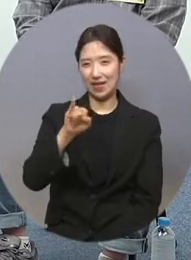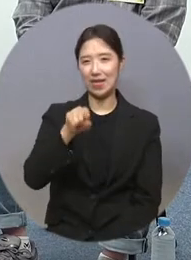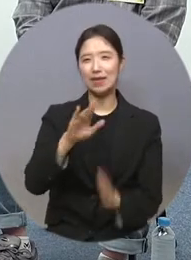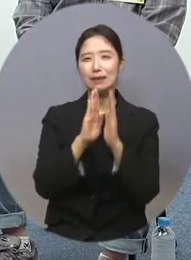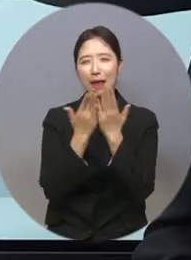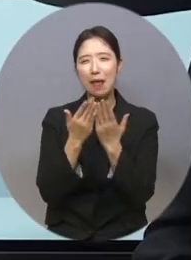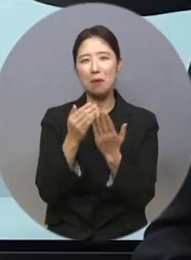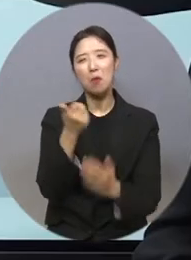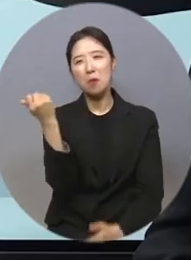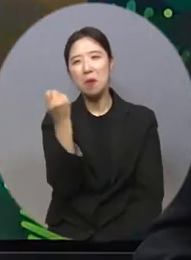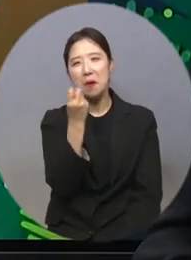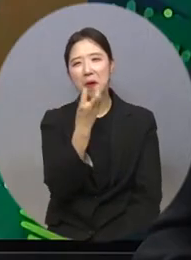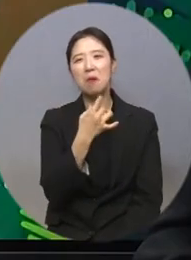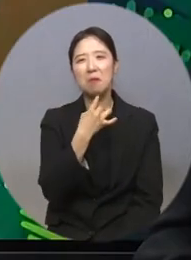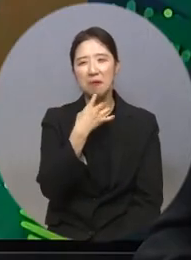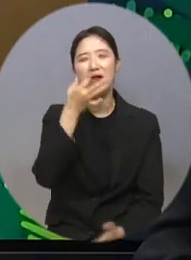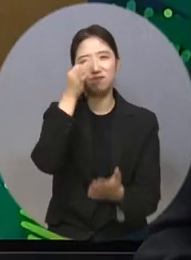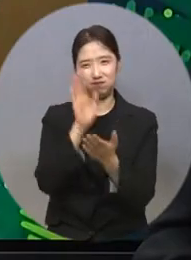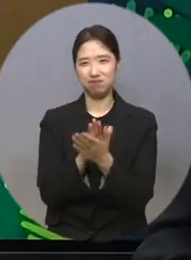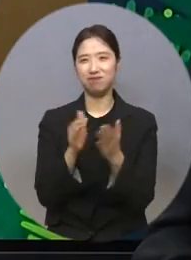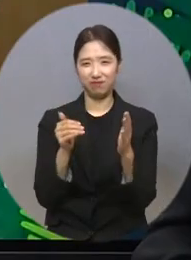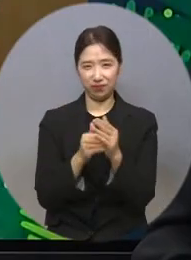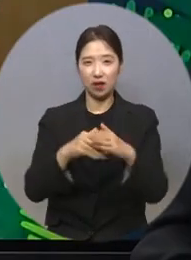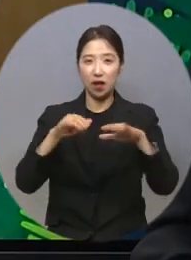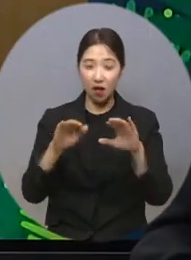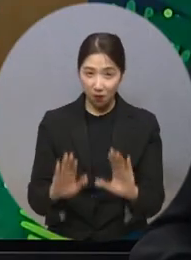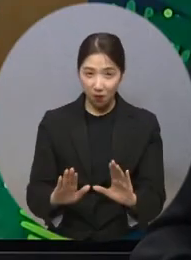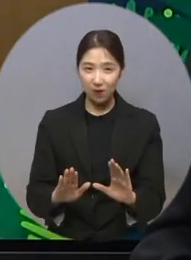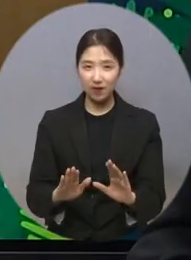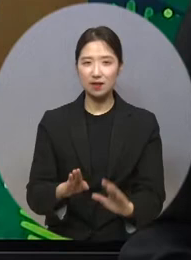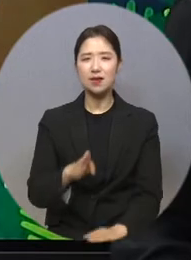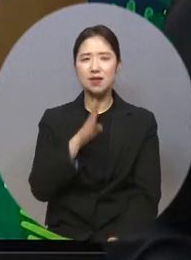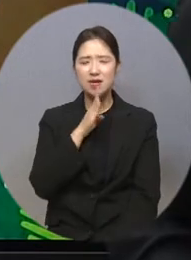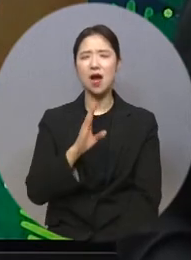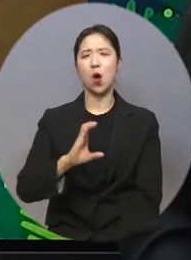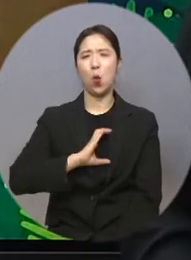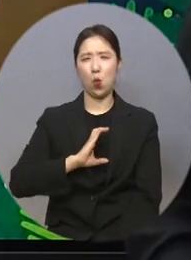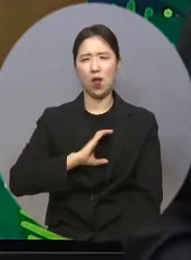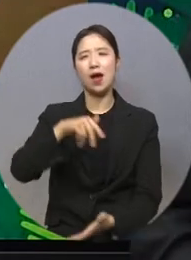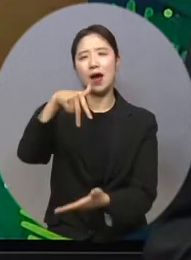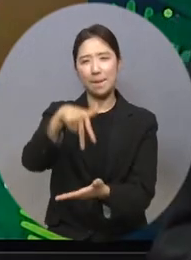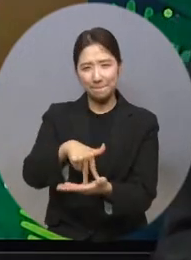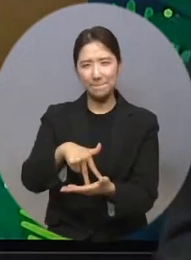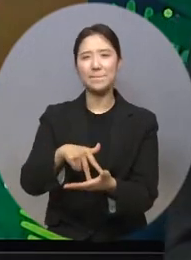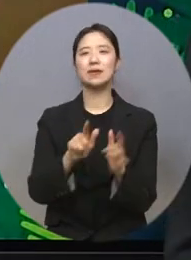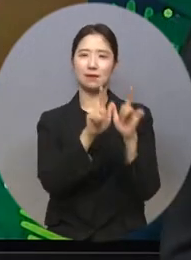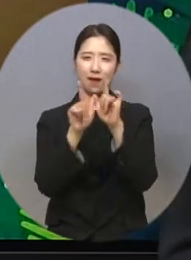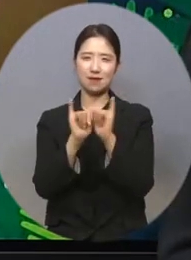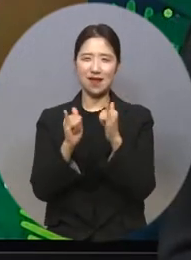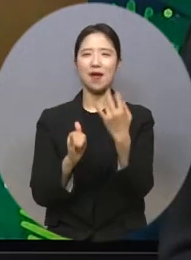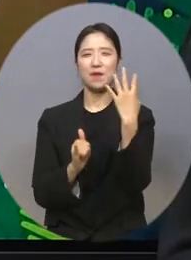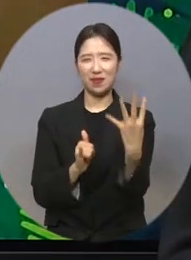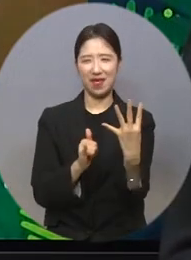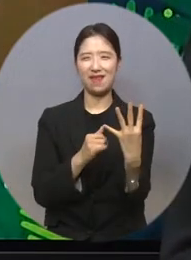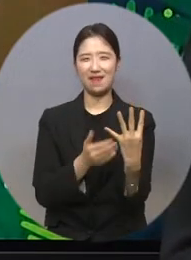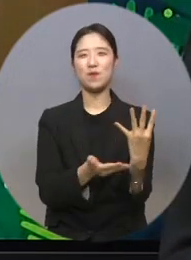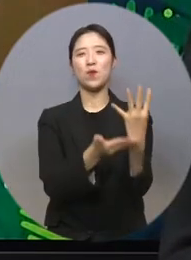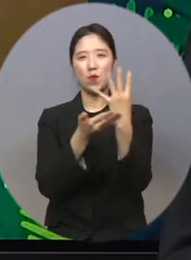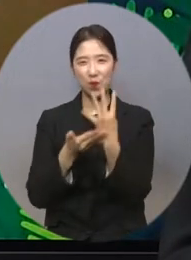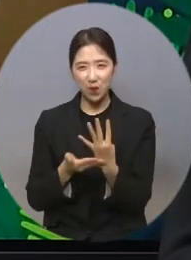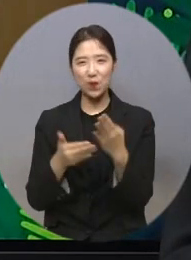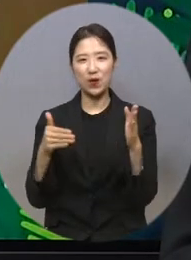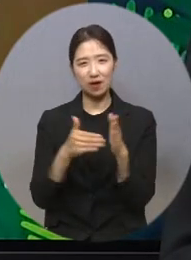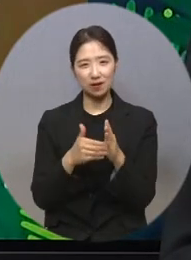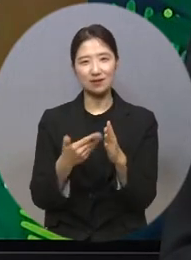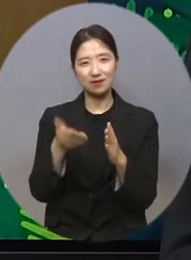보게 되더라고요. 사실 이제 오늘 자리도 코다로 살아오신 여러분들 중에 네 분을 모시긴 했는데요.